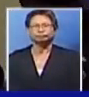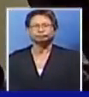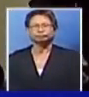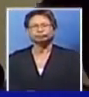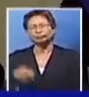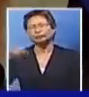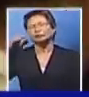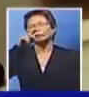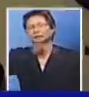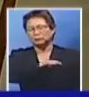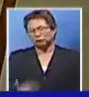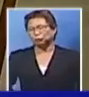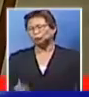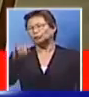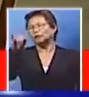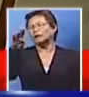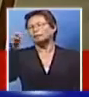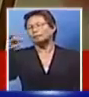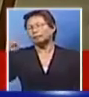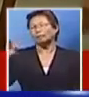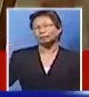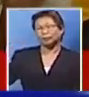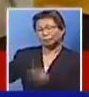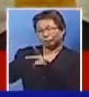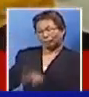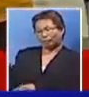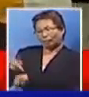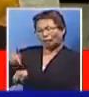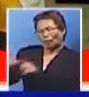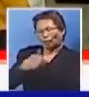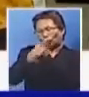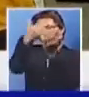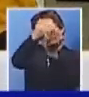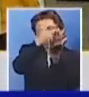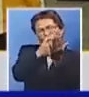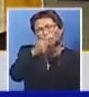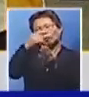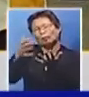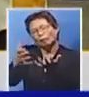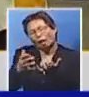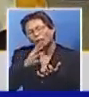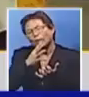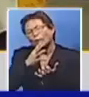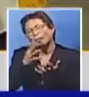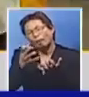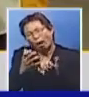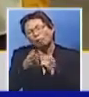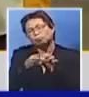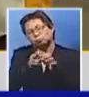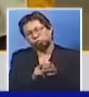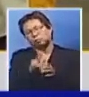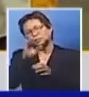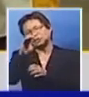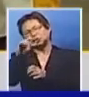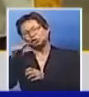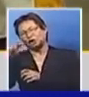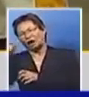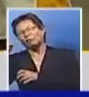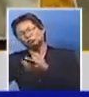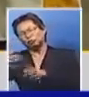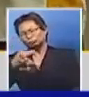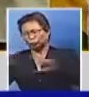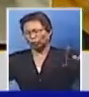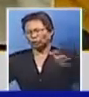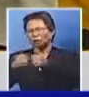Jelas Tan Sri Tunku Imran, pihak Filipina perlu mengikut prosedur rasmi bagi menyatakan hasrat menarik diri. CGF juga telah